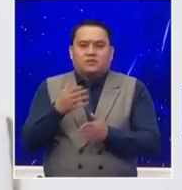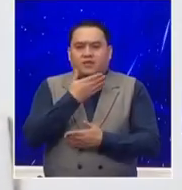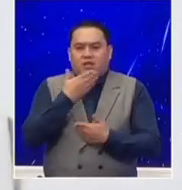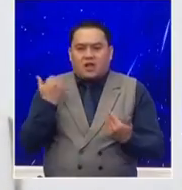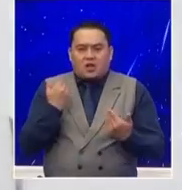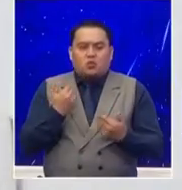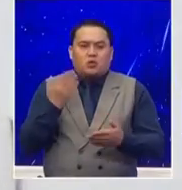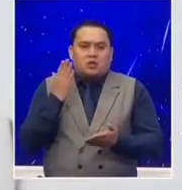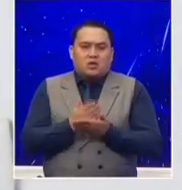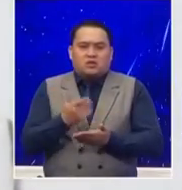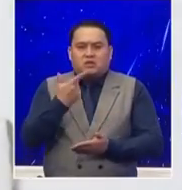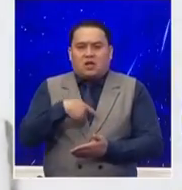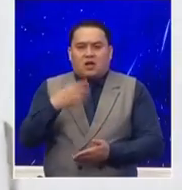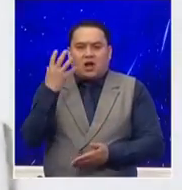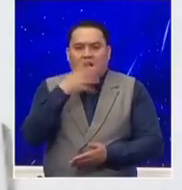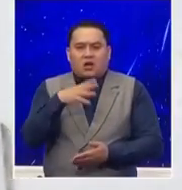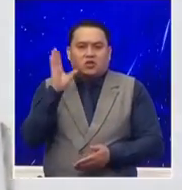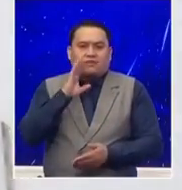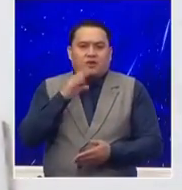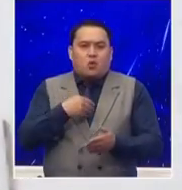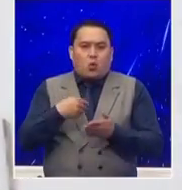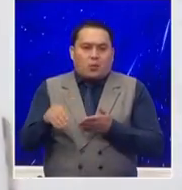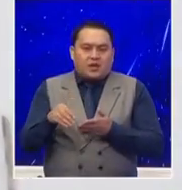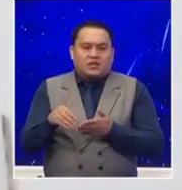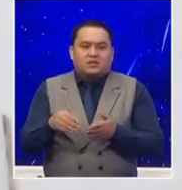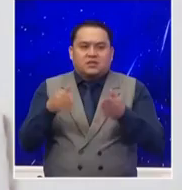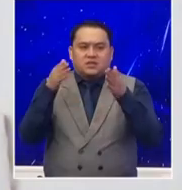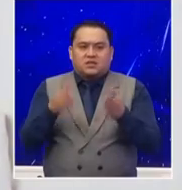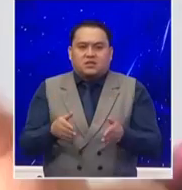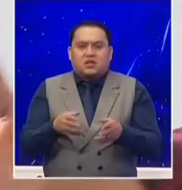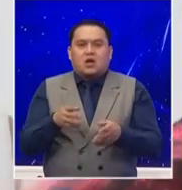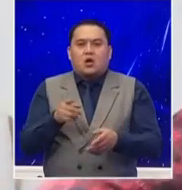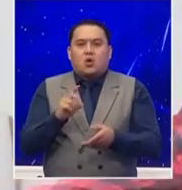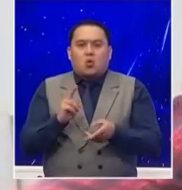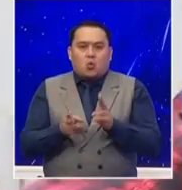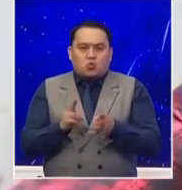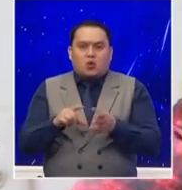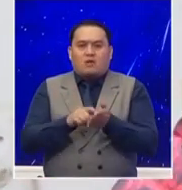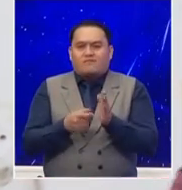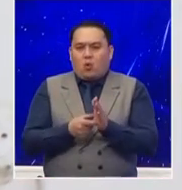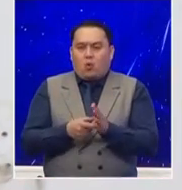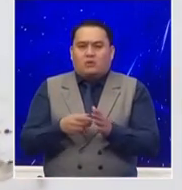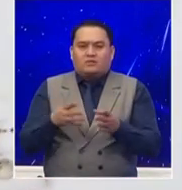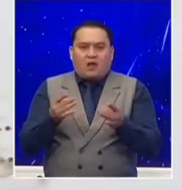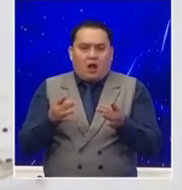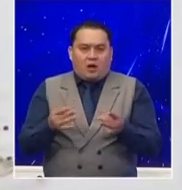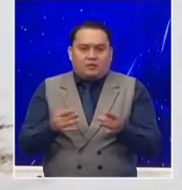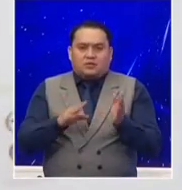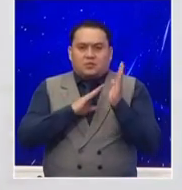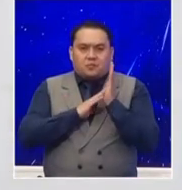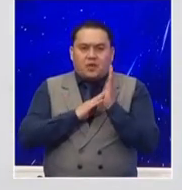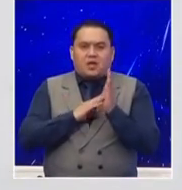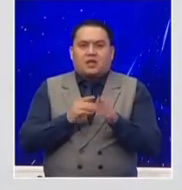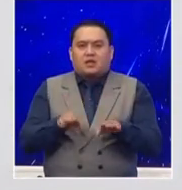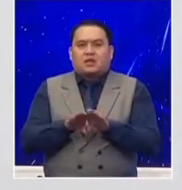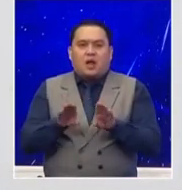Не было горячей воды, пришлось самим бойлер купить. Стены на кухне постоянно сырые и в плесени. Мы и спим в зале, и едим